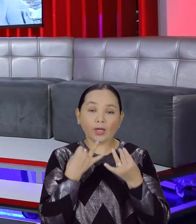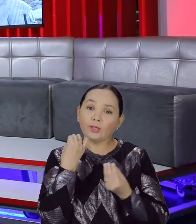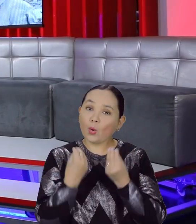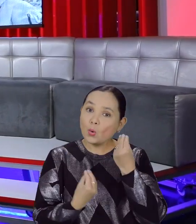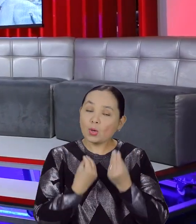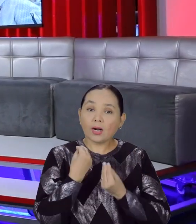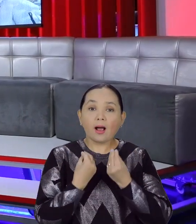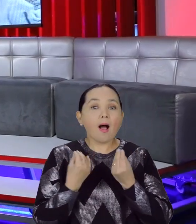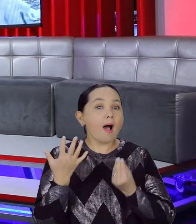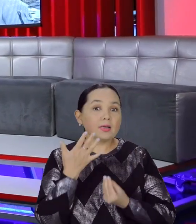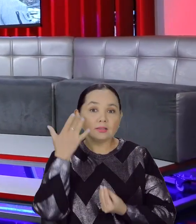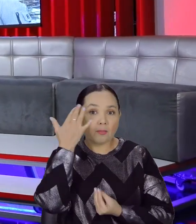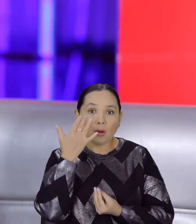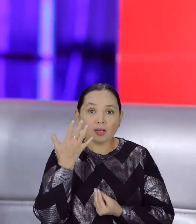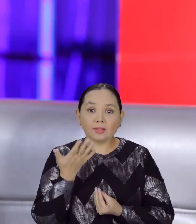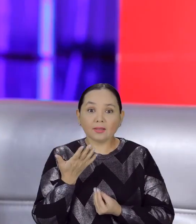o'yinlar